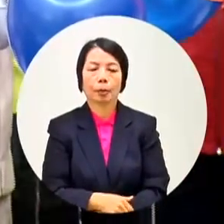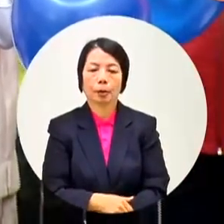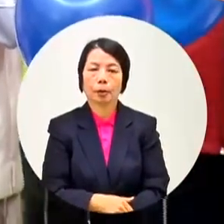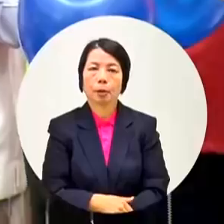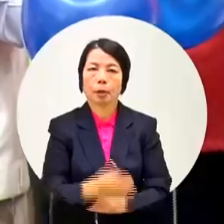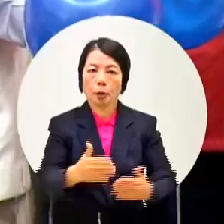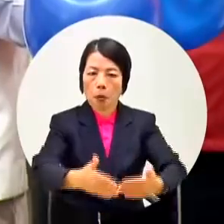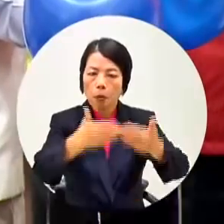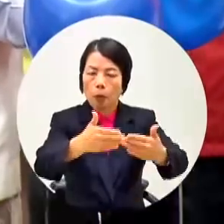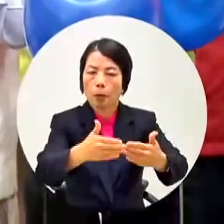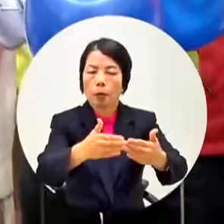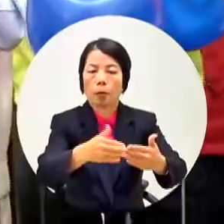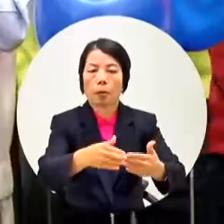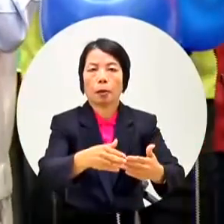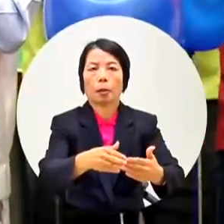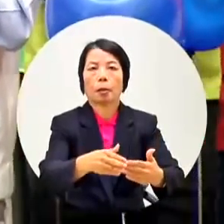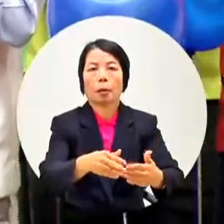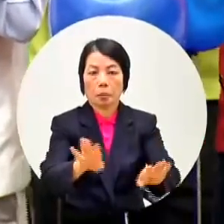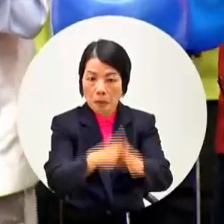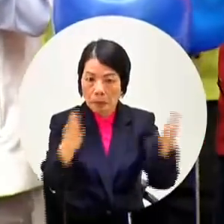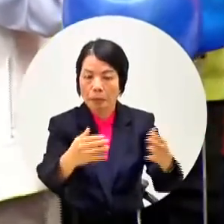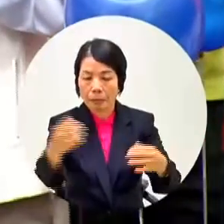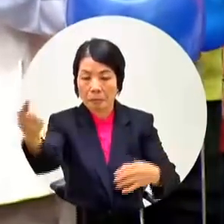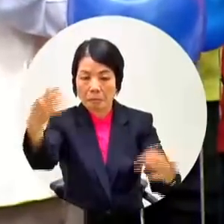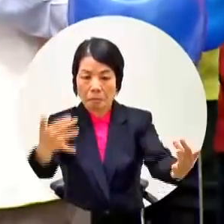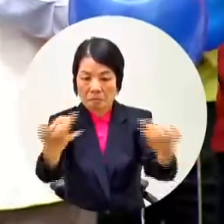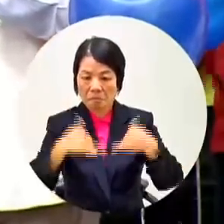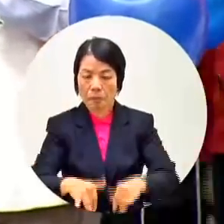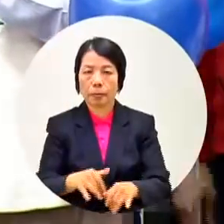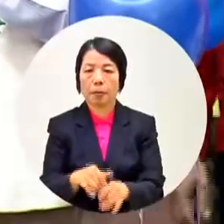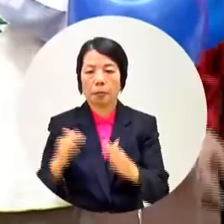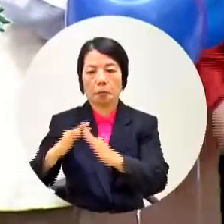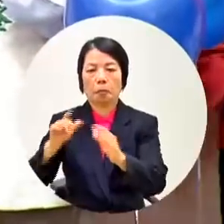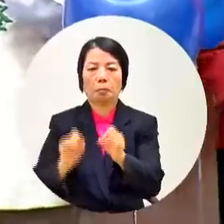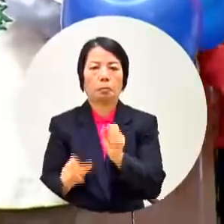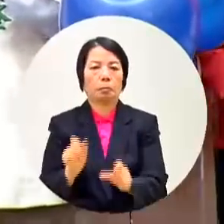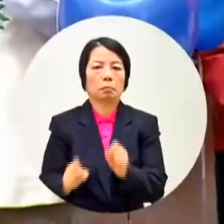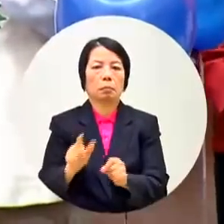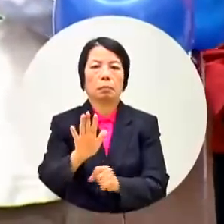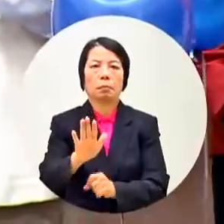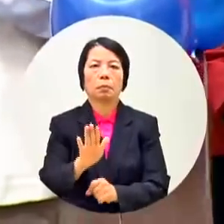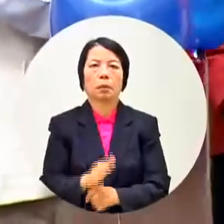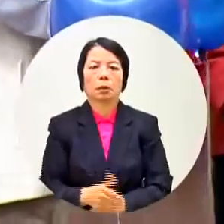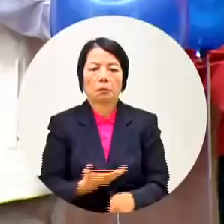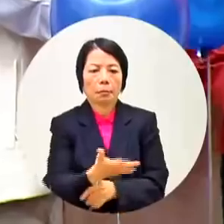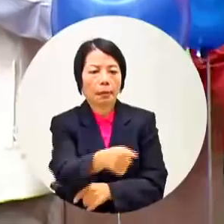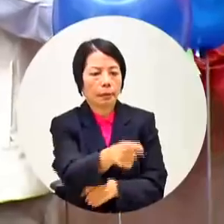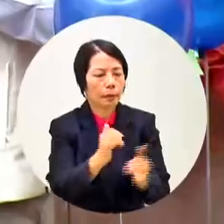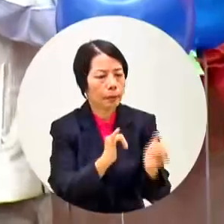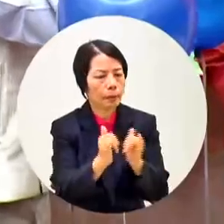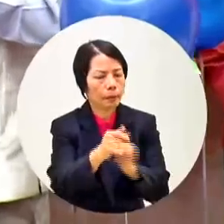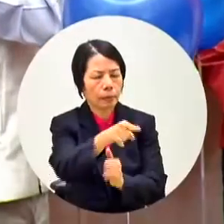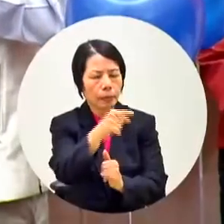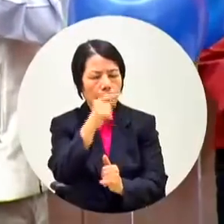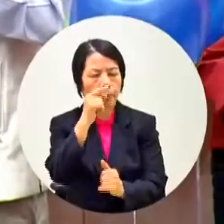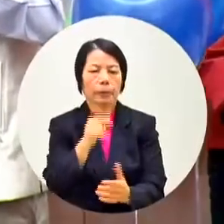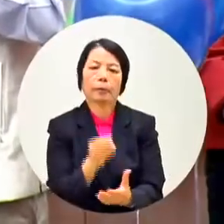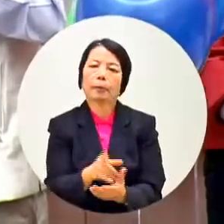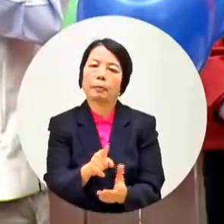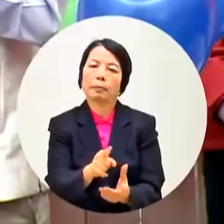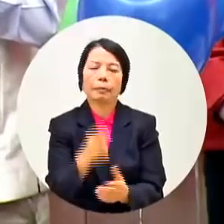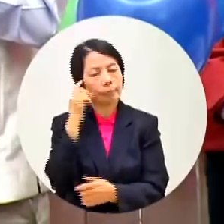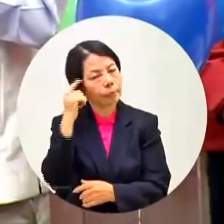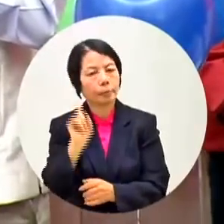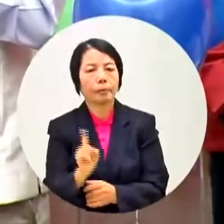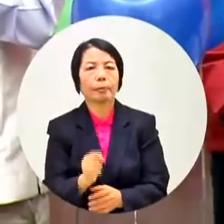如果高雄未来越来越兴旺，很多股票上市公司来高雄设立分公司，一步